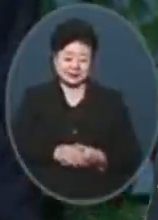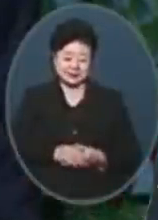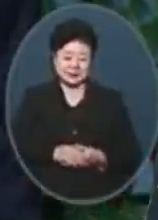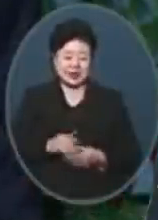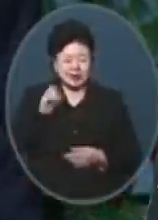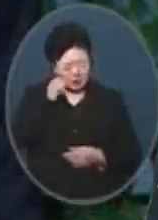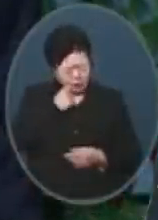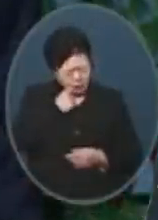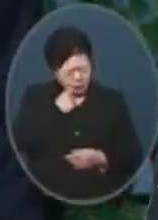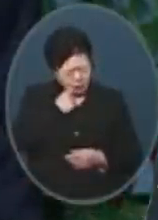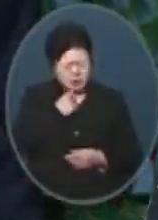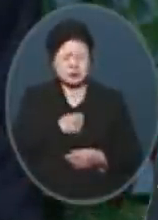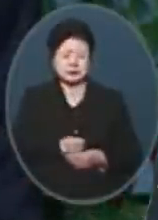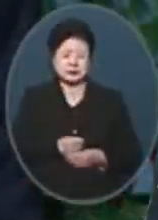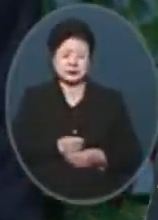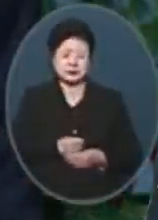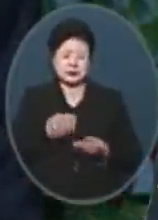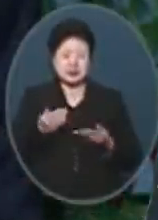어려움을 만날 때